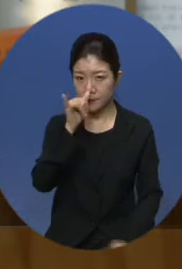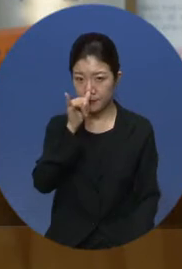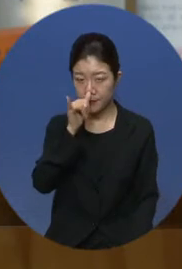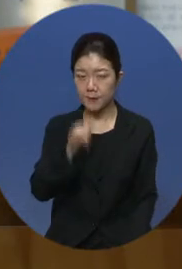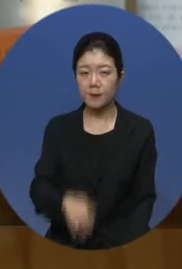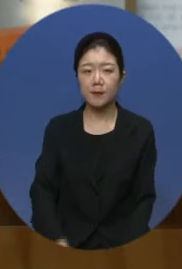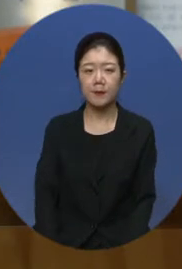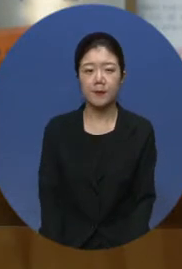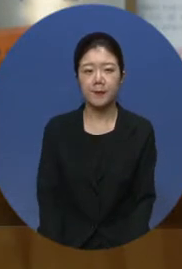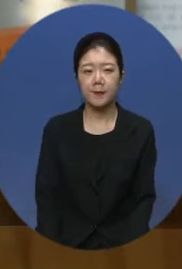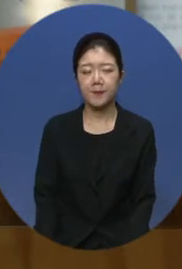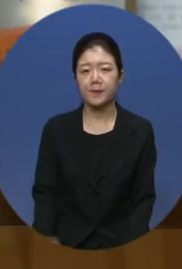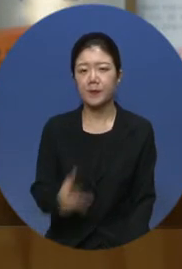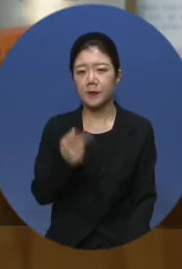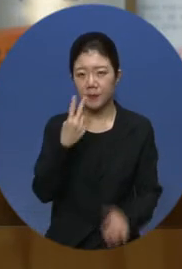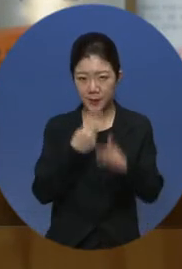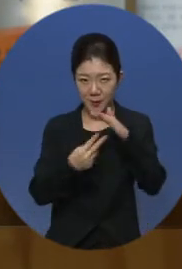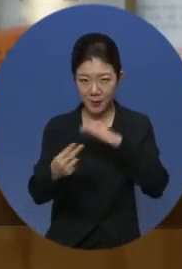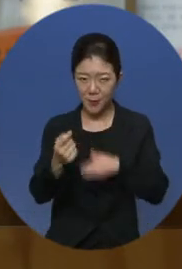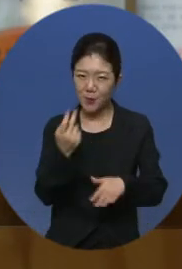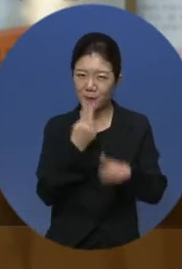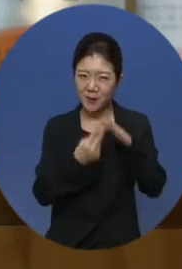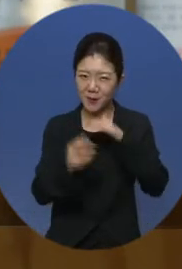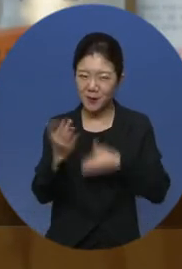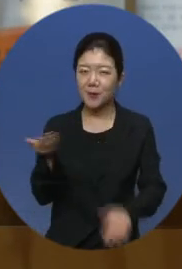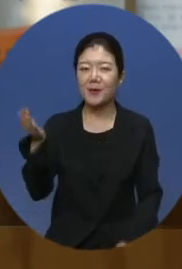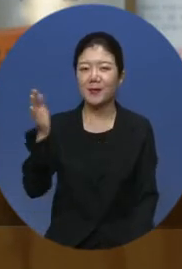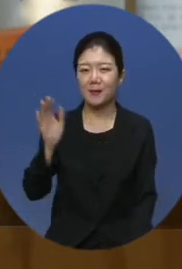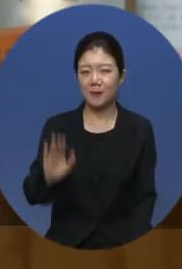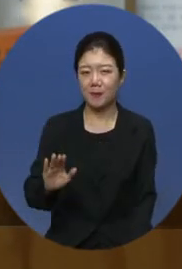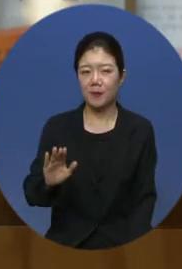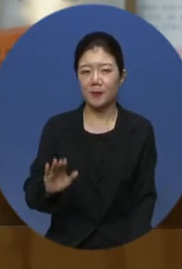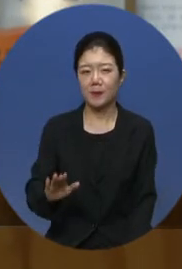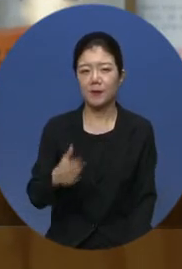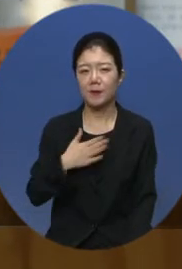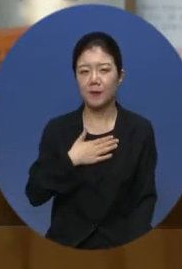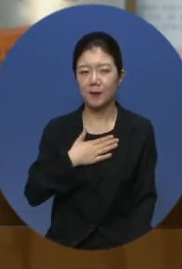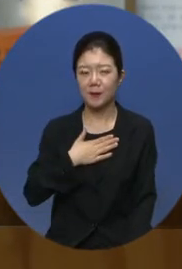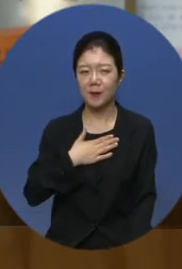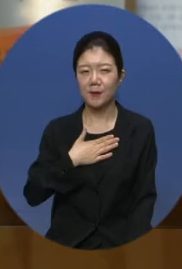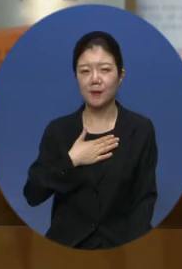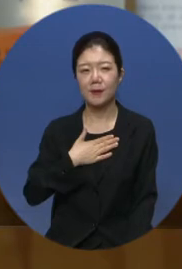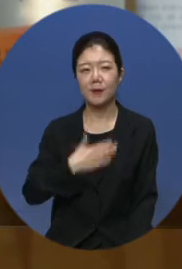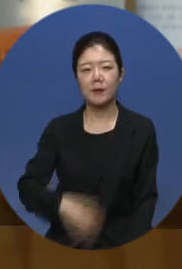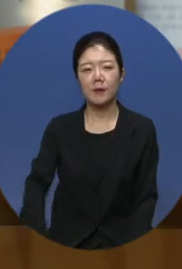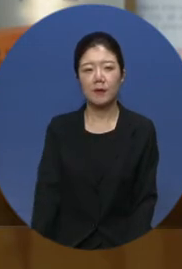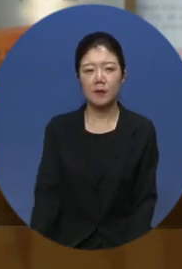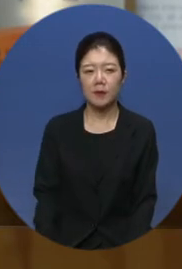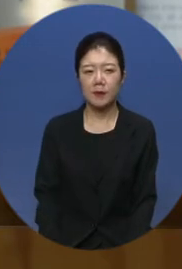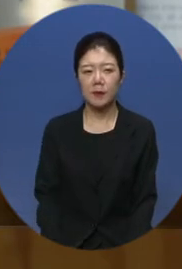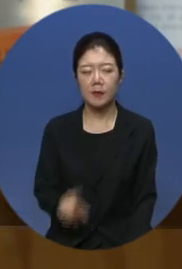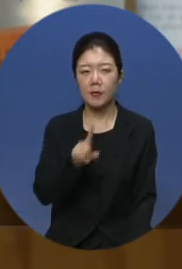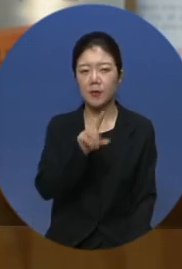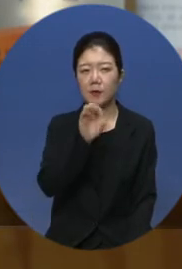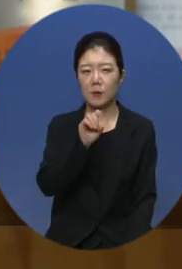그래서 큰 비전일 수도 있고 작은 비전일 수도 있는데 저희한테는 이제